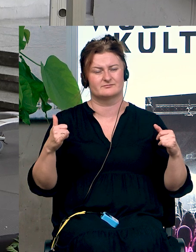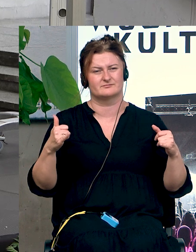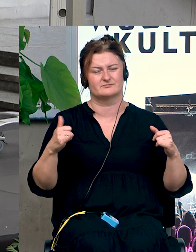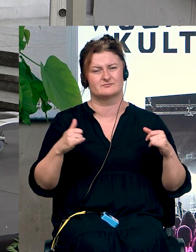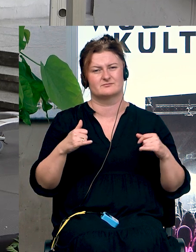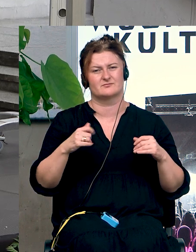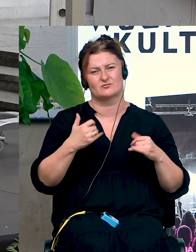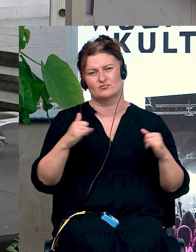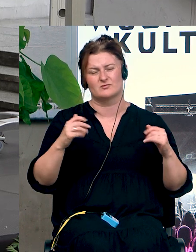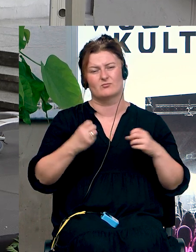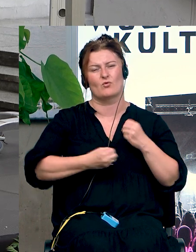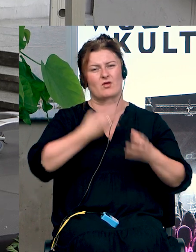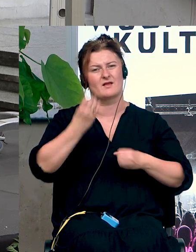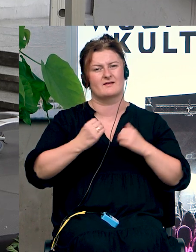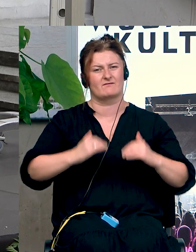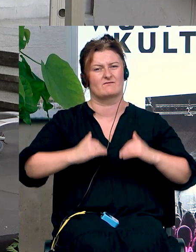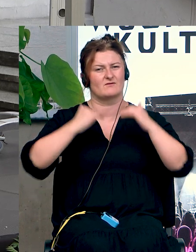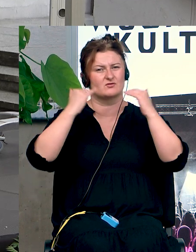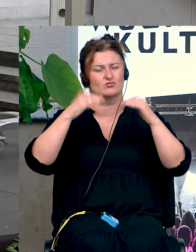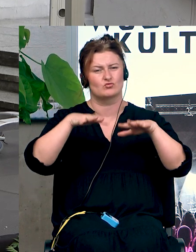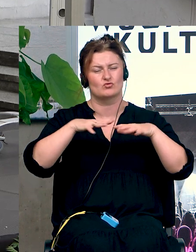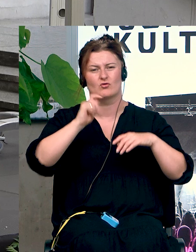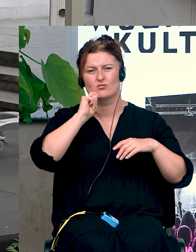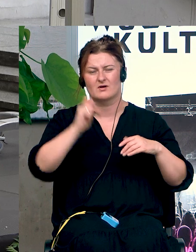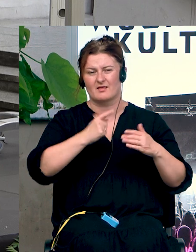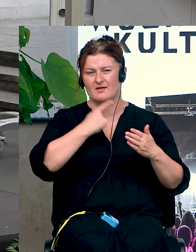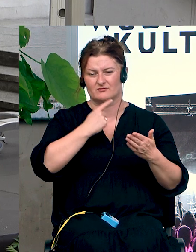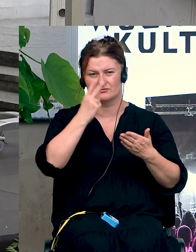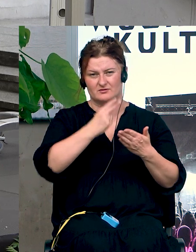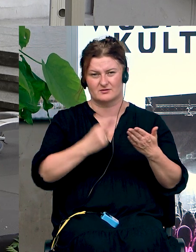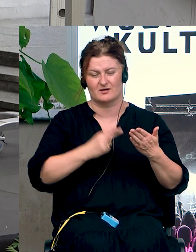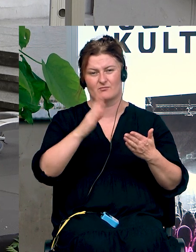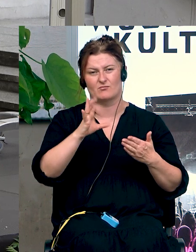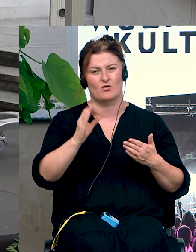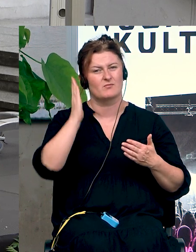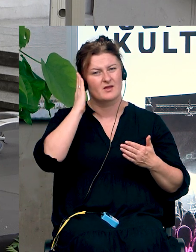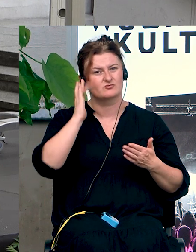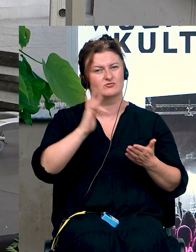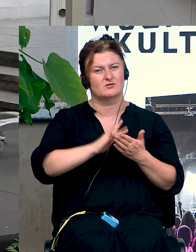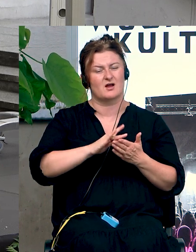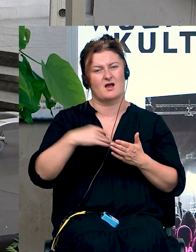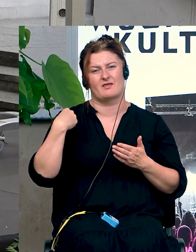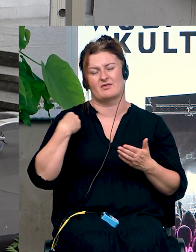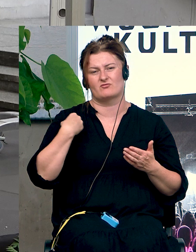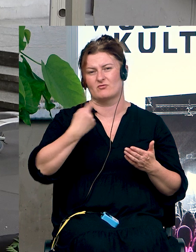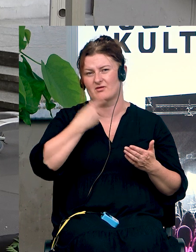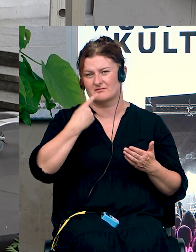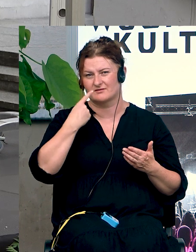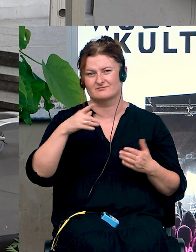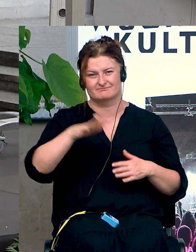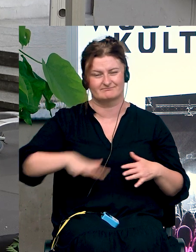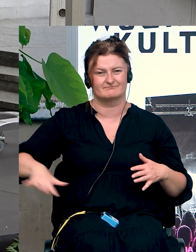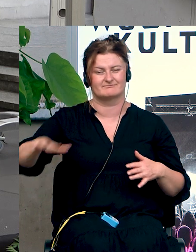тому що вона живе в англомовному середовищі. В неї українська мова зараз дуже хороша, значно краща за